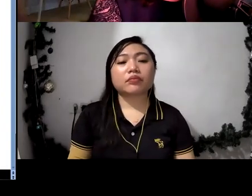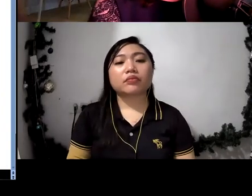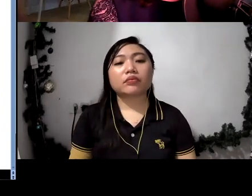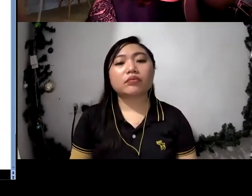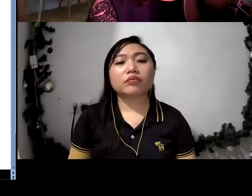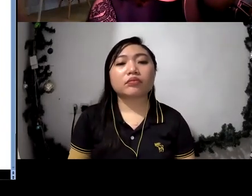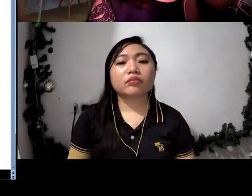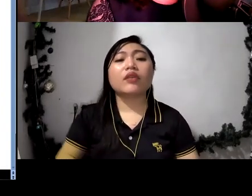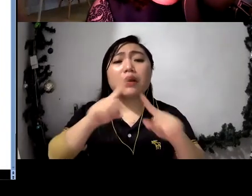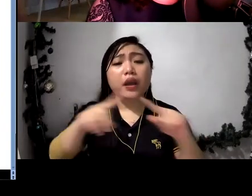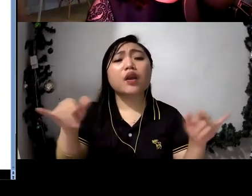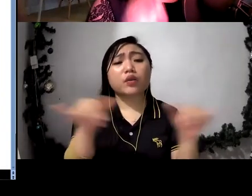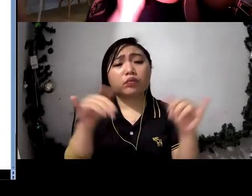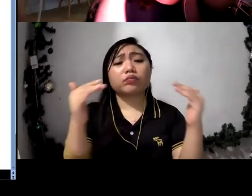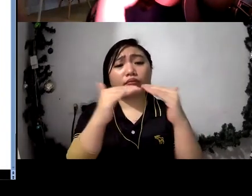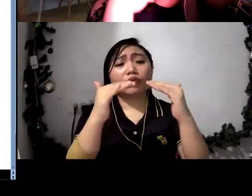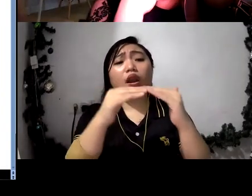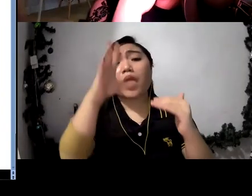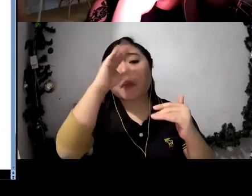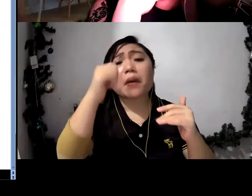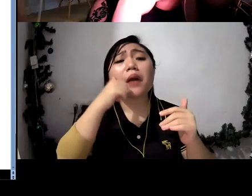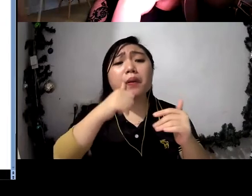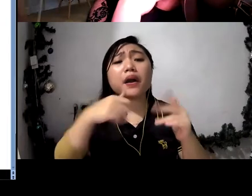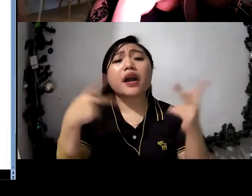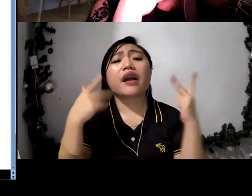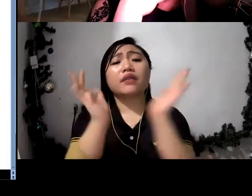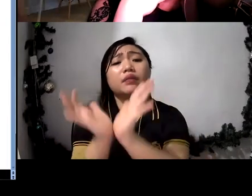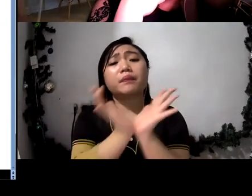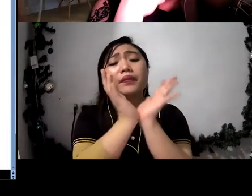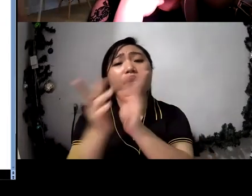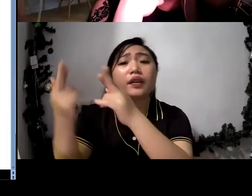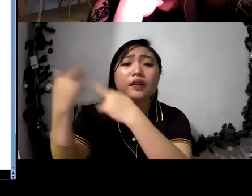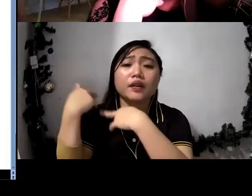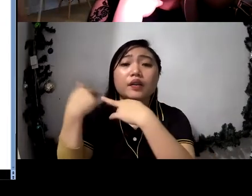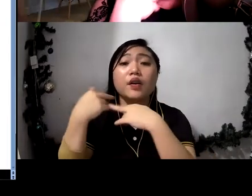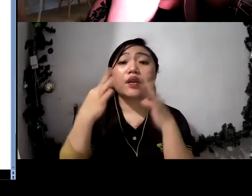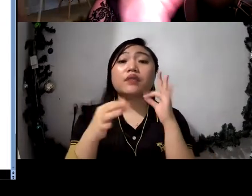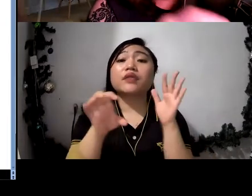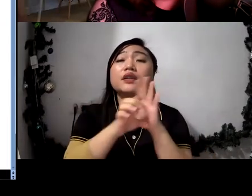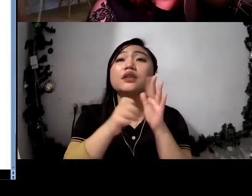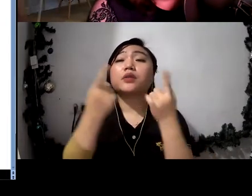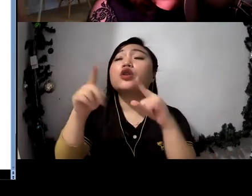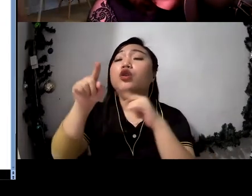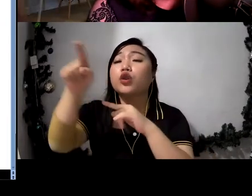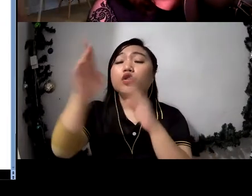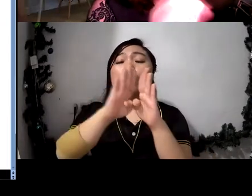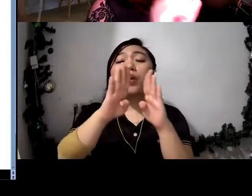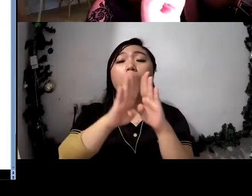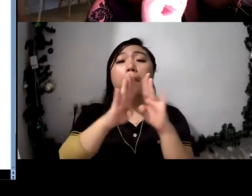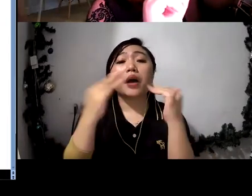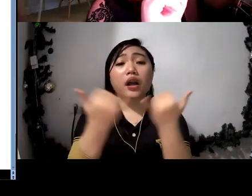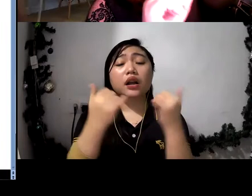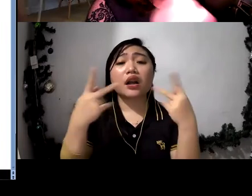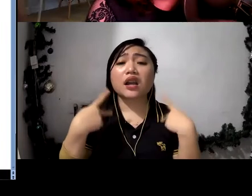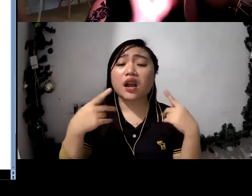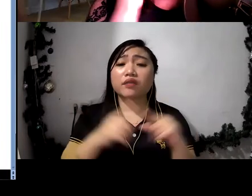silang may community role. Pero dun sa kanilang community role, for example, pumunta ka sa barangay, makikita mo merong valuation,